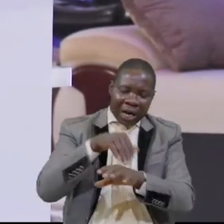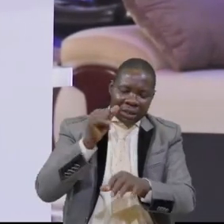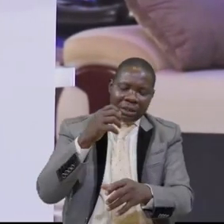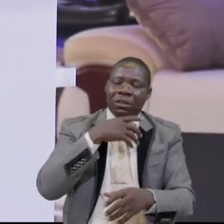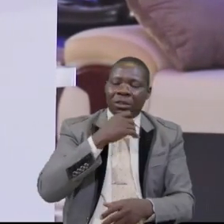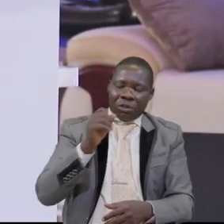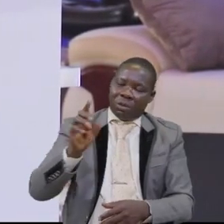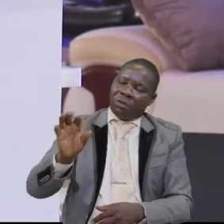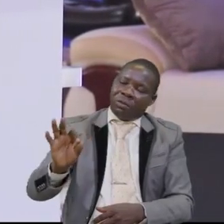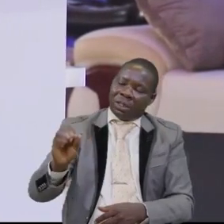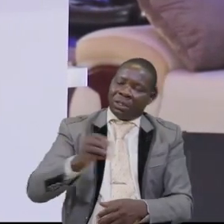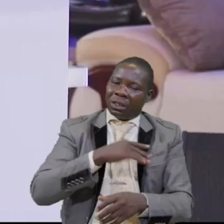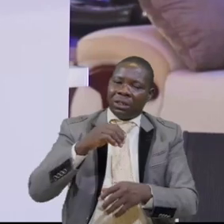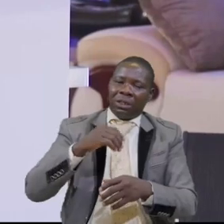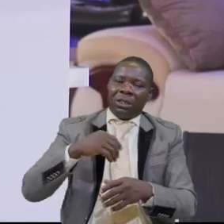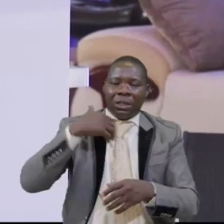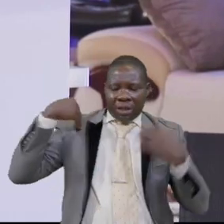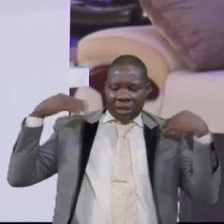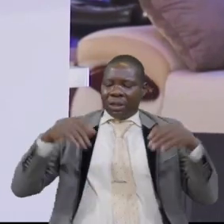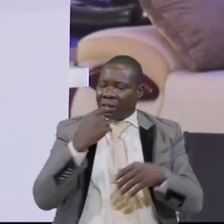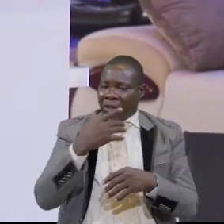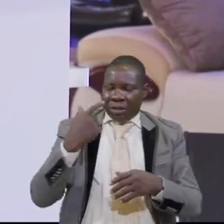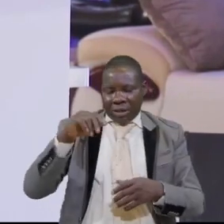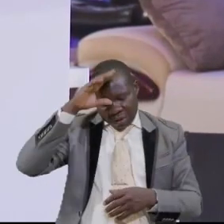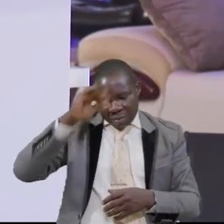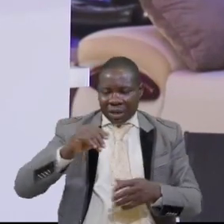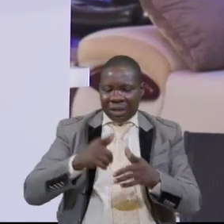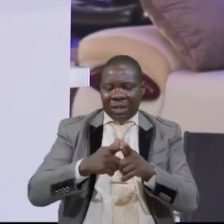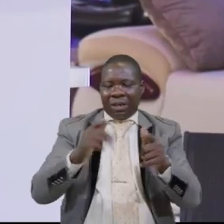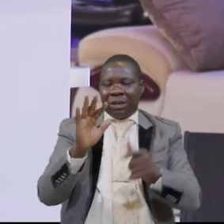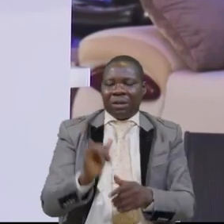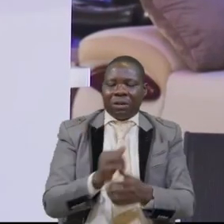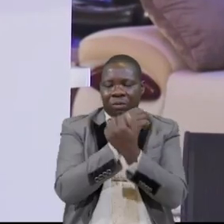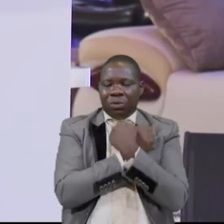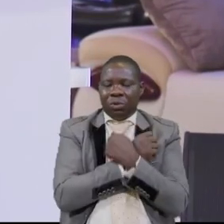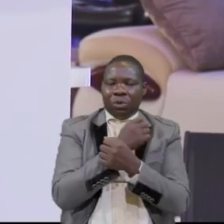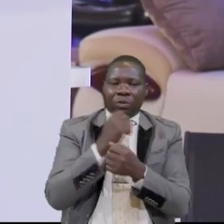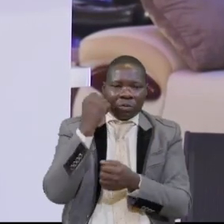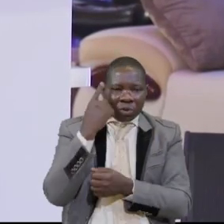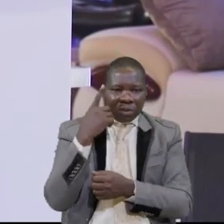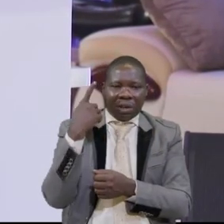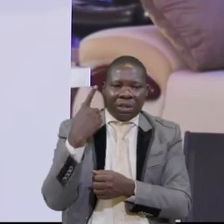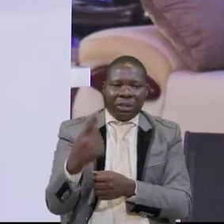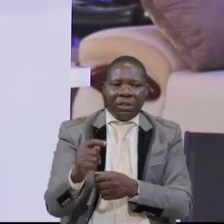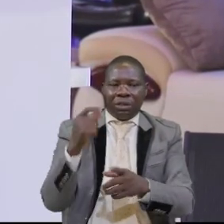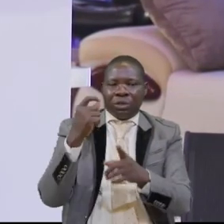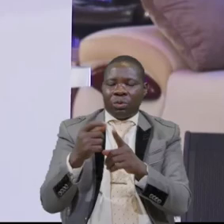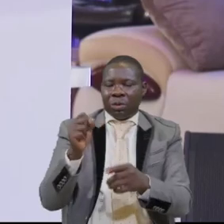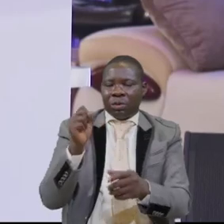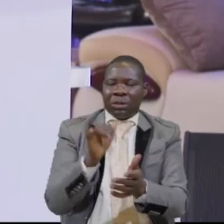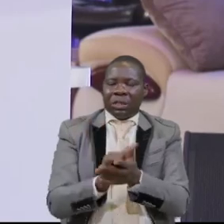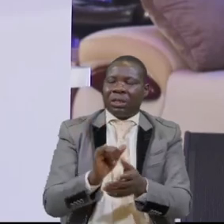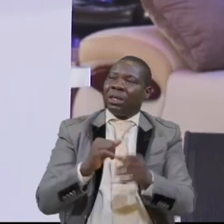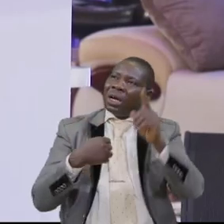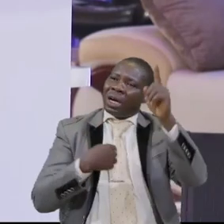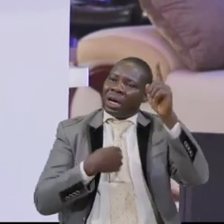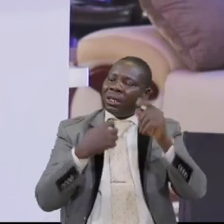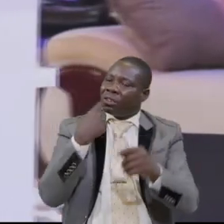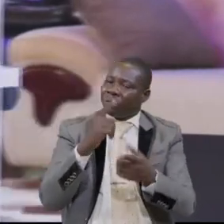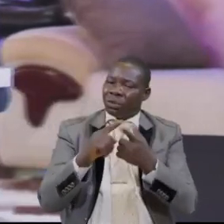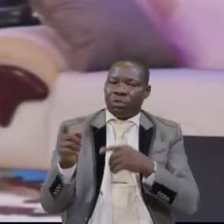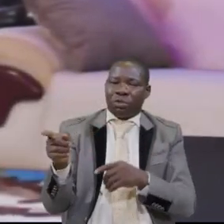dit, homme bien-aimé, sois attentif aux paroles que je vais te dire et tiens-toi